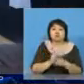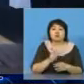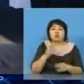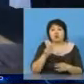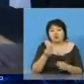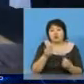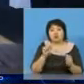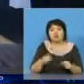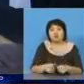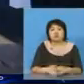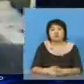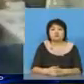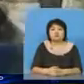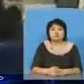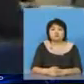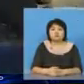ақы алады.